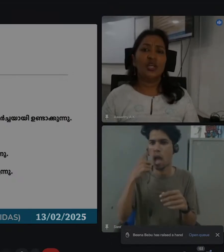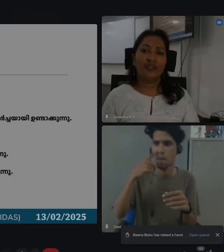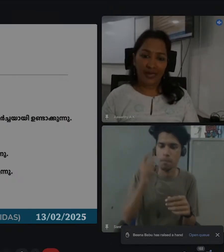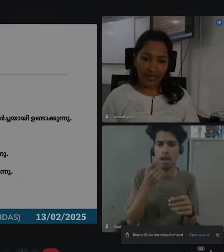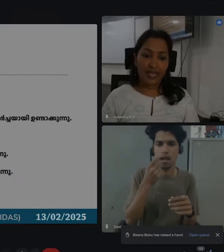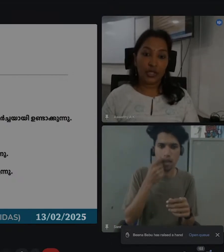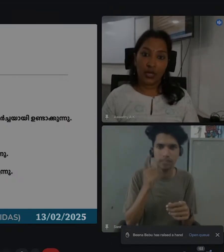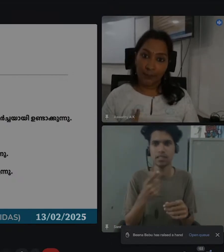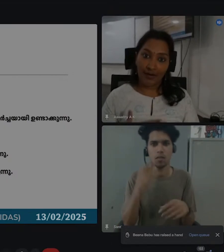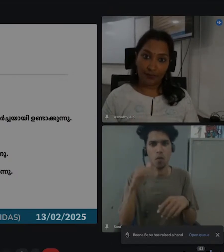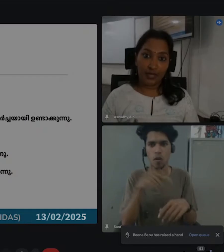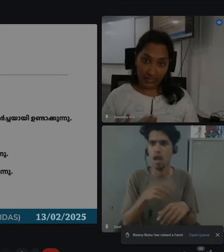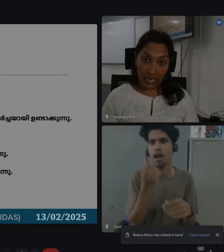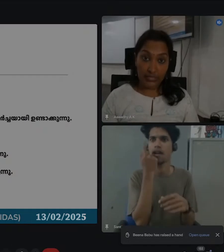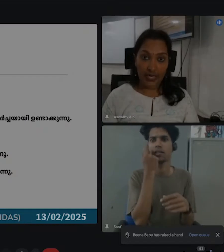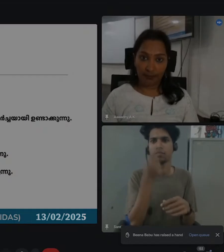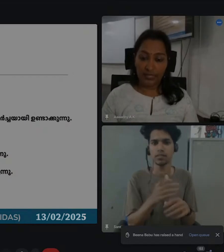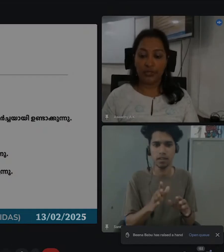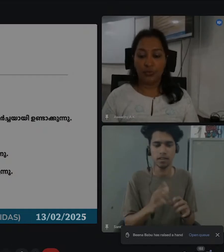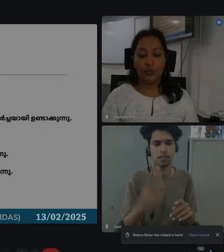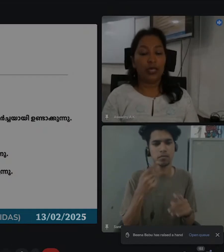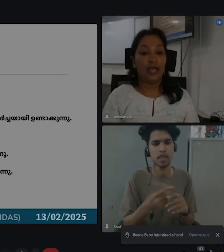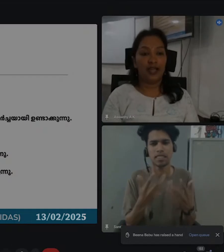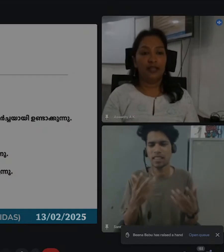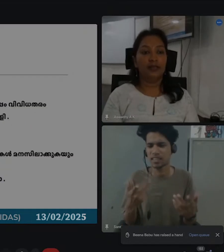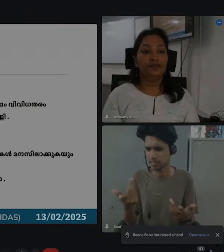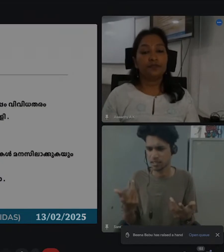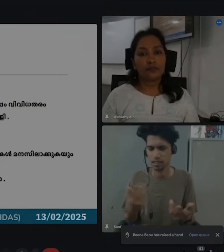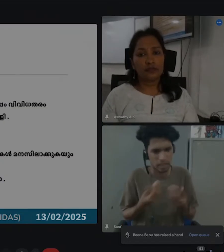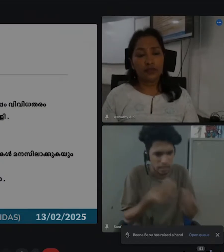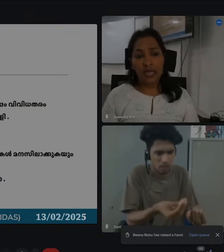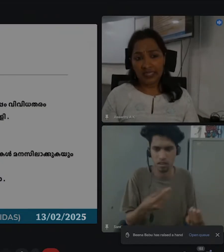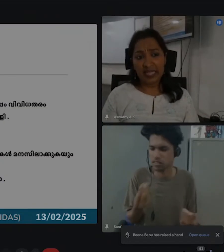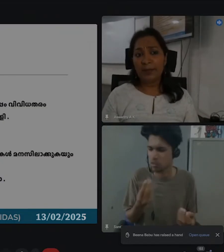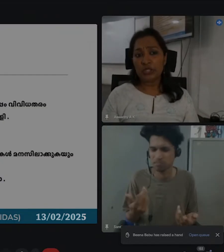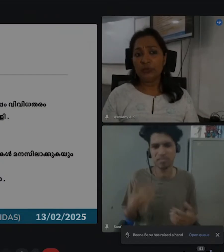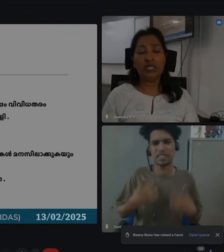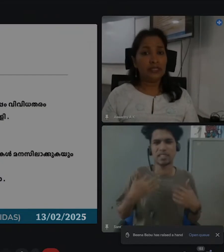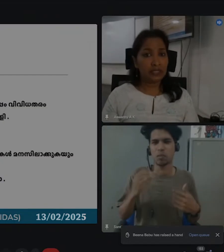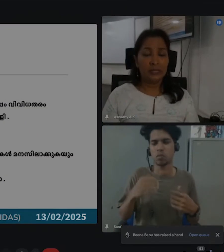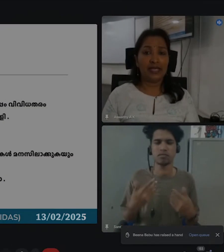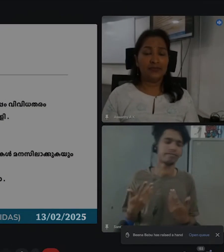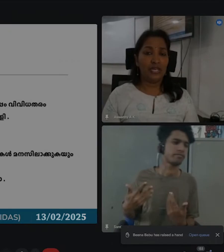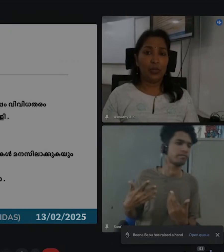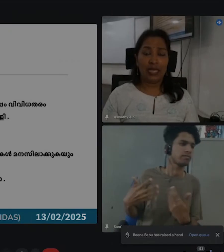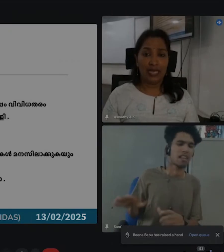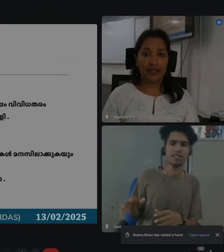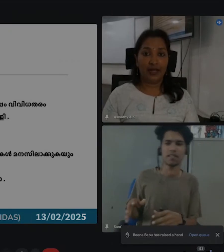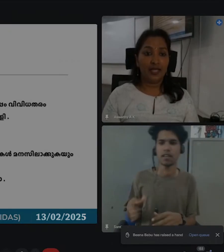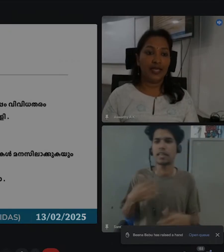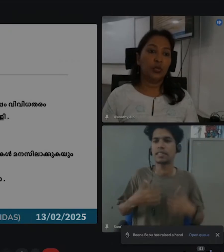ആവശ്യമില്ലാത്ത വസ്തുക്കൾ അവർ വേണ്ട എന്നുള്ള ഭാവം അത് കാണിക്കാൻ പഠിക്കുന്നു ഈ ഒരു കാലയളവിൽ. അടുത്തതായി 10 മുതൽ 12 മാസം